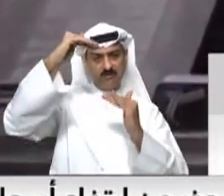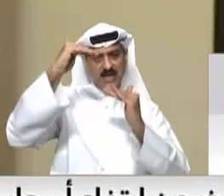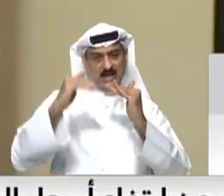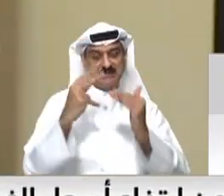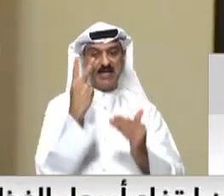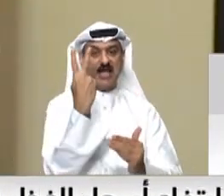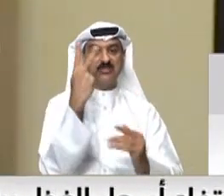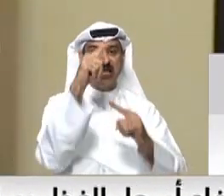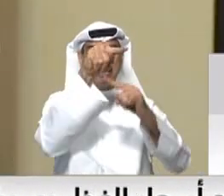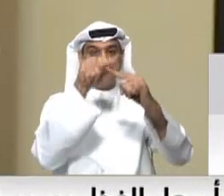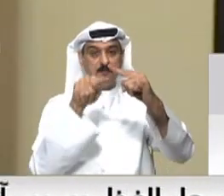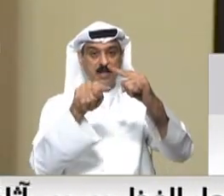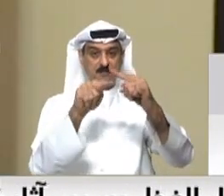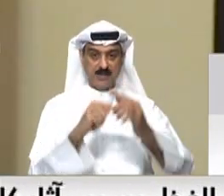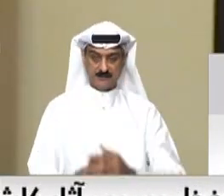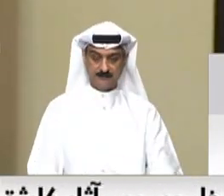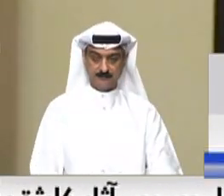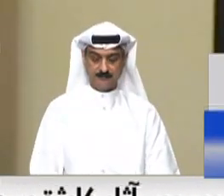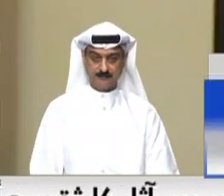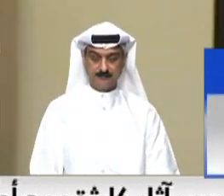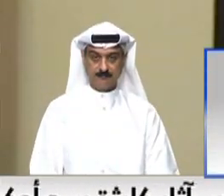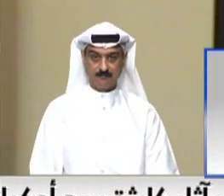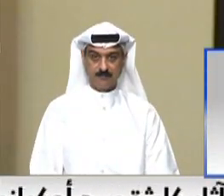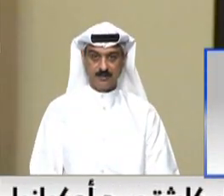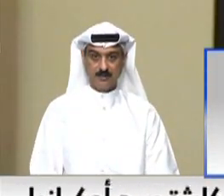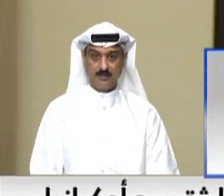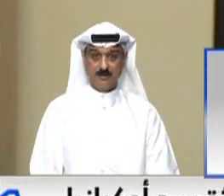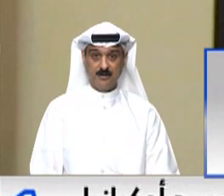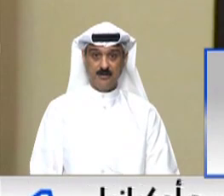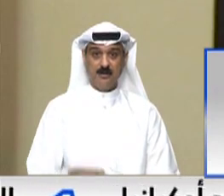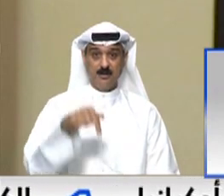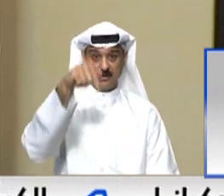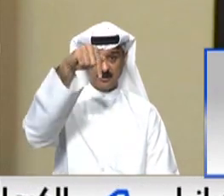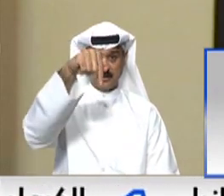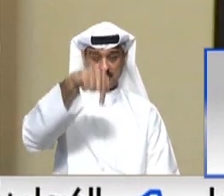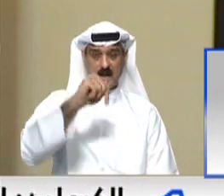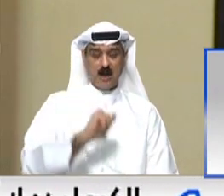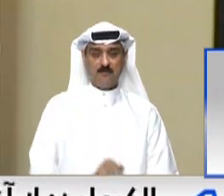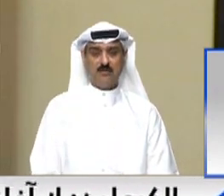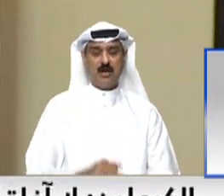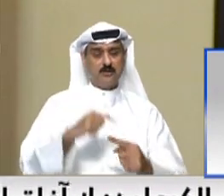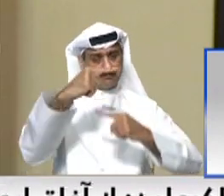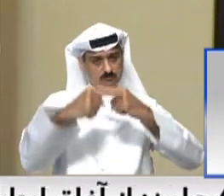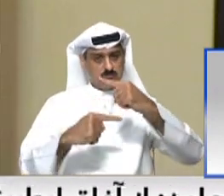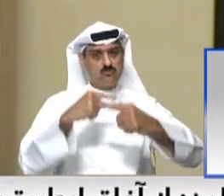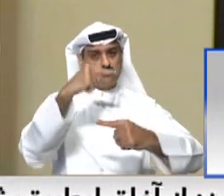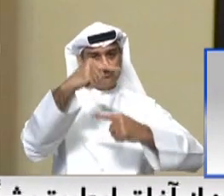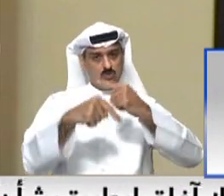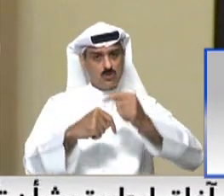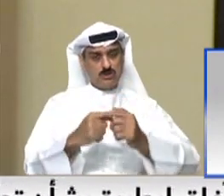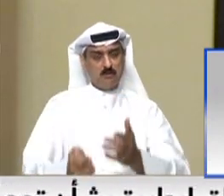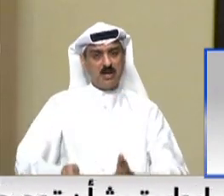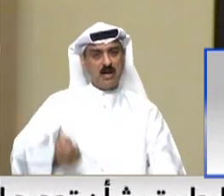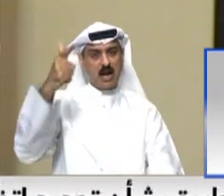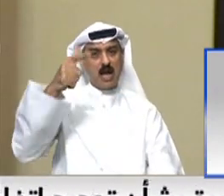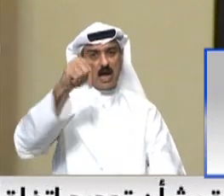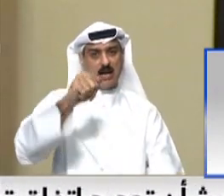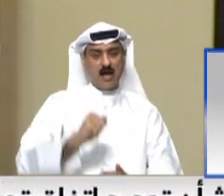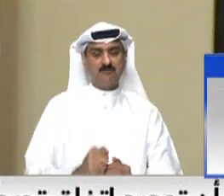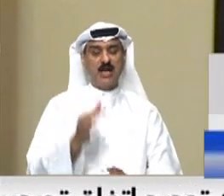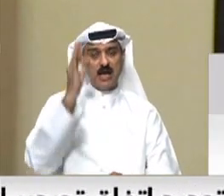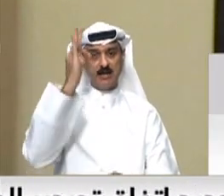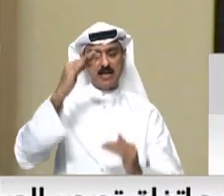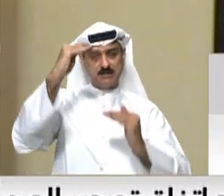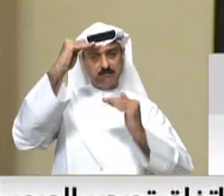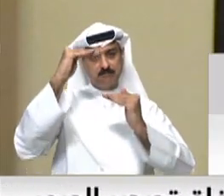بالمئه الحقيقه اننا اذا لم نشهد تحسنا مستمرا على جبهه التضخم وبعض